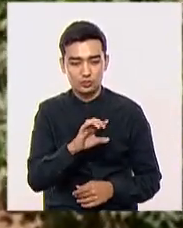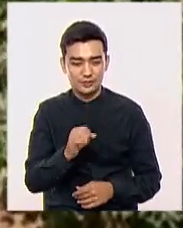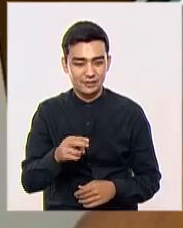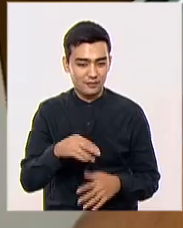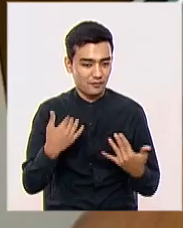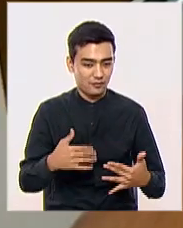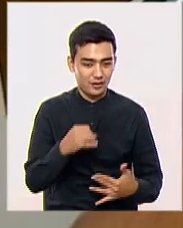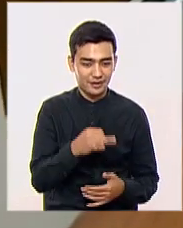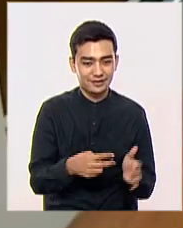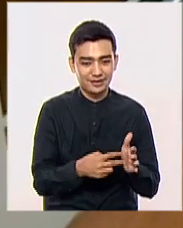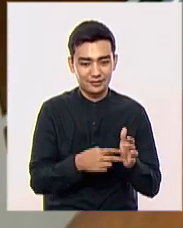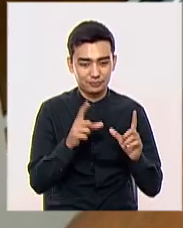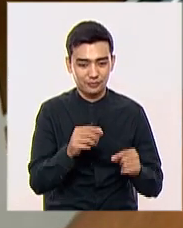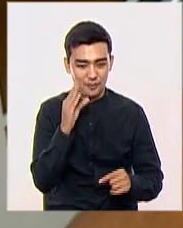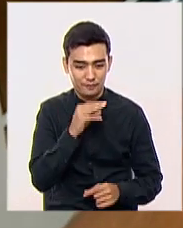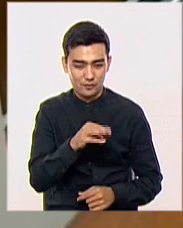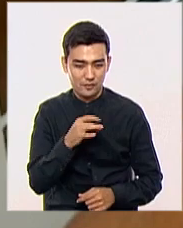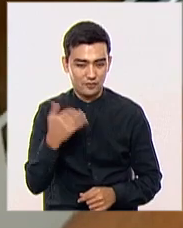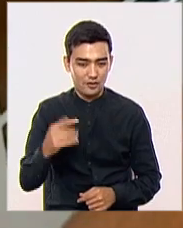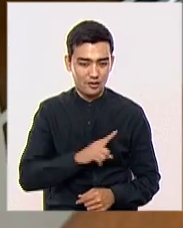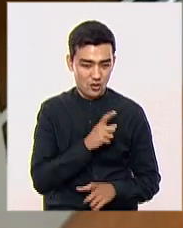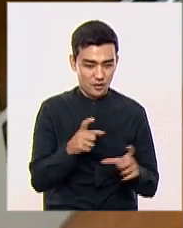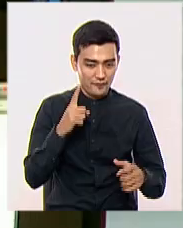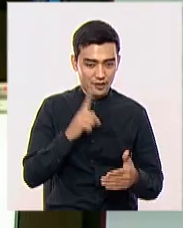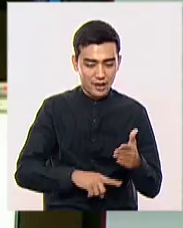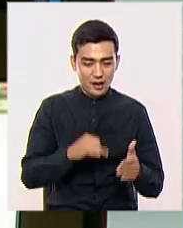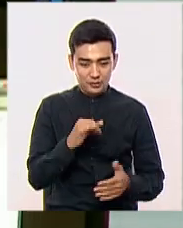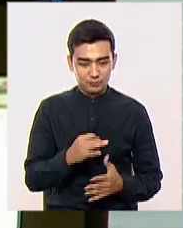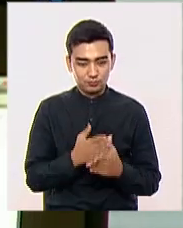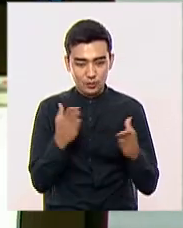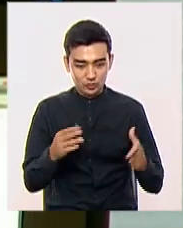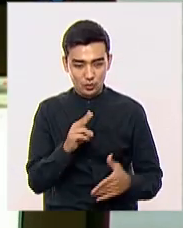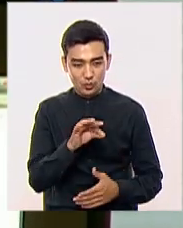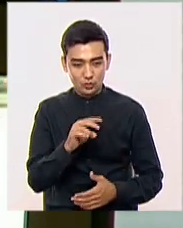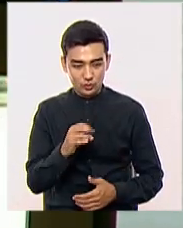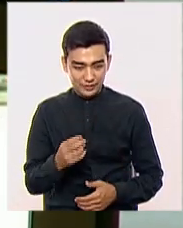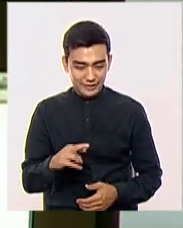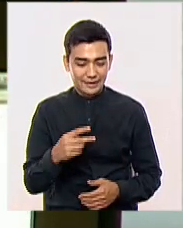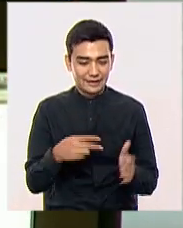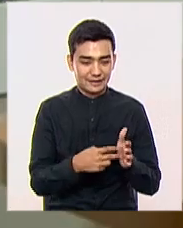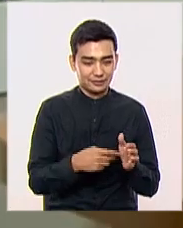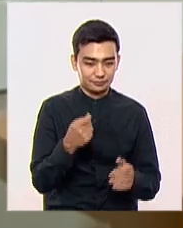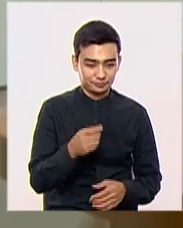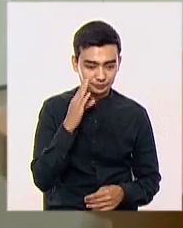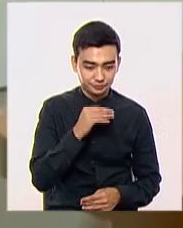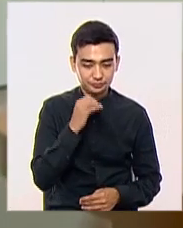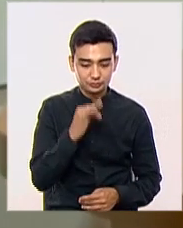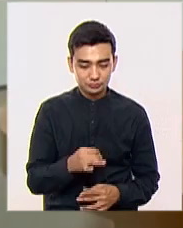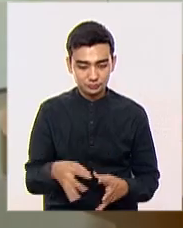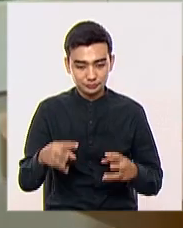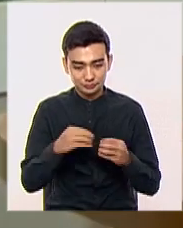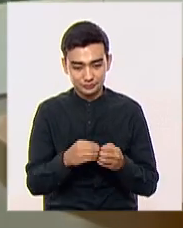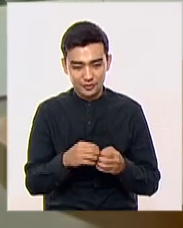Это позволит и снизить цену на товары, уверены специалисты. Больше конкуренции, больше продукции, ниже цена. У Мырзахмета Снабаева